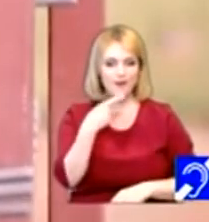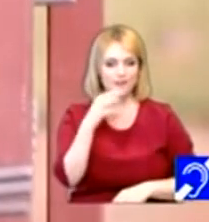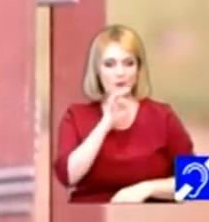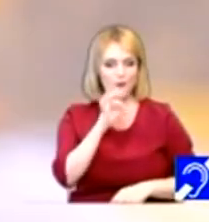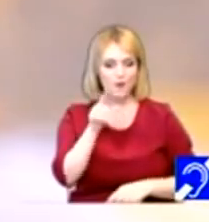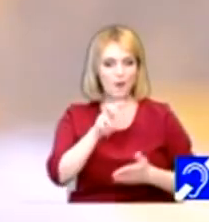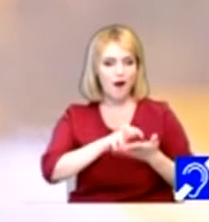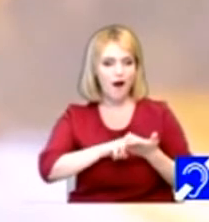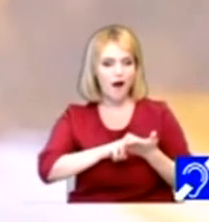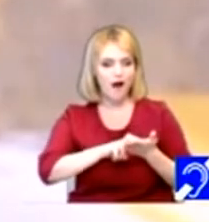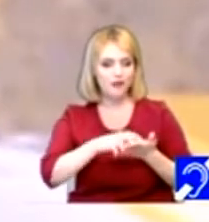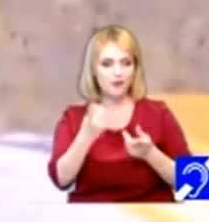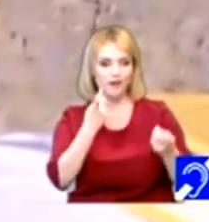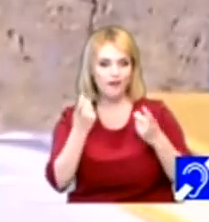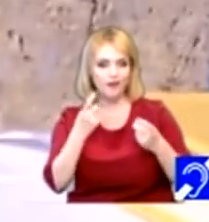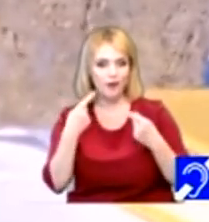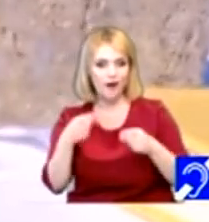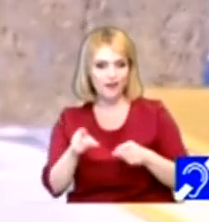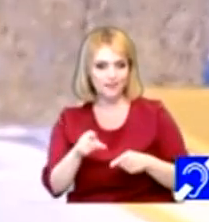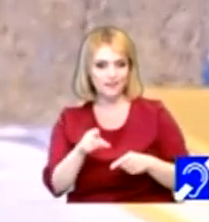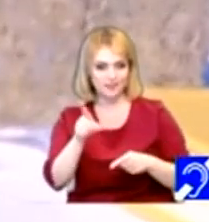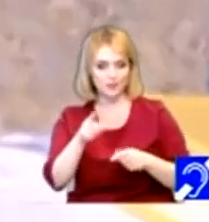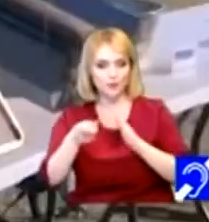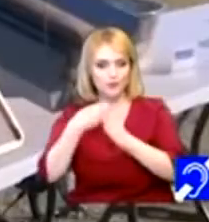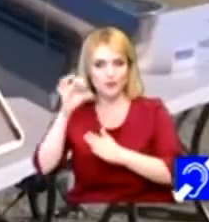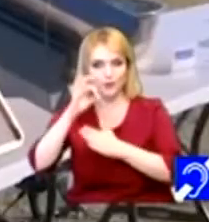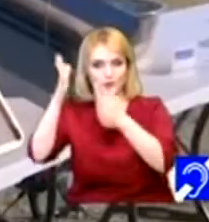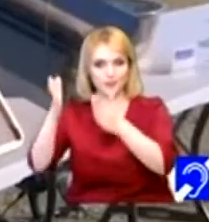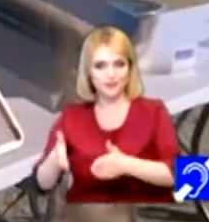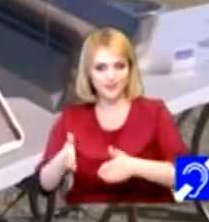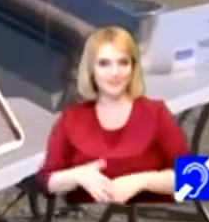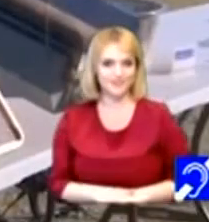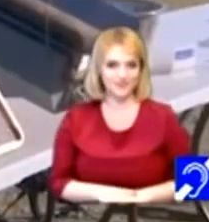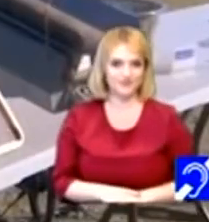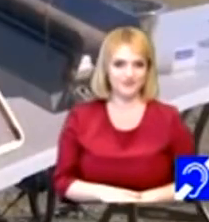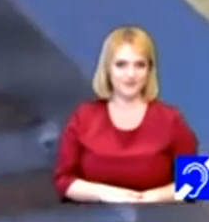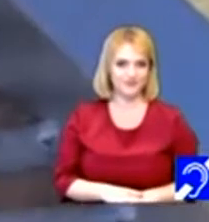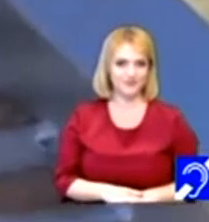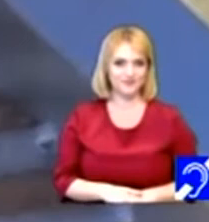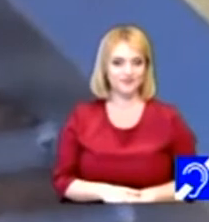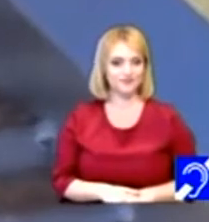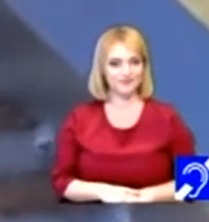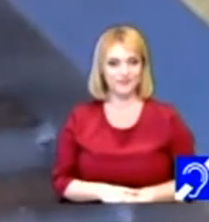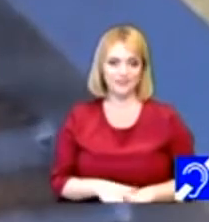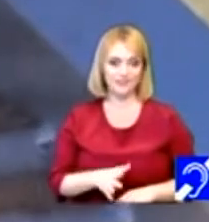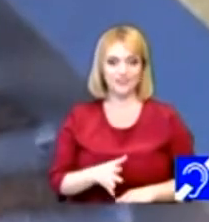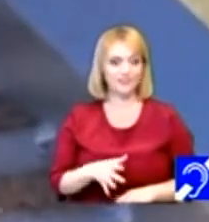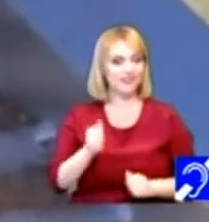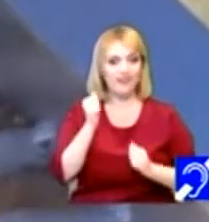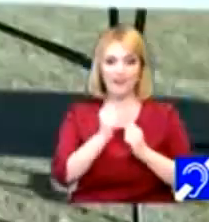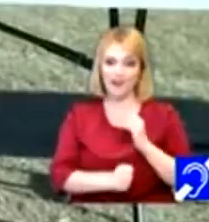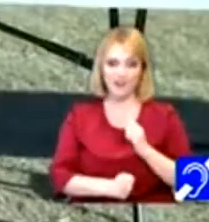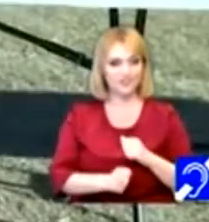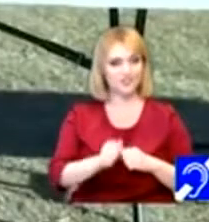de teamă că va atrage alți căutători la comoara lui. E bine de știut că nu oricine poate alerga după metalul prețios. Ca să-l